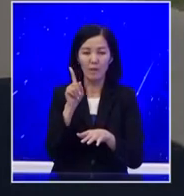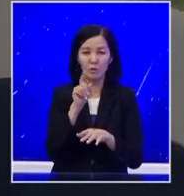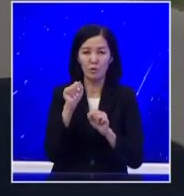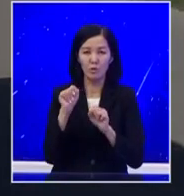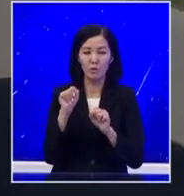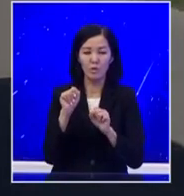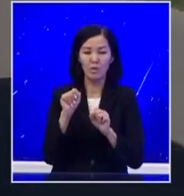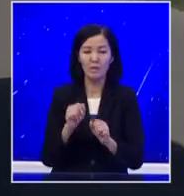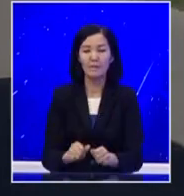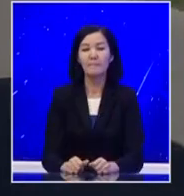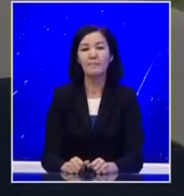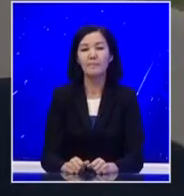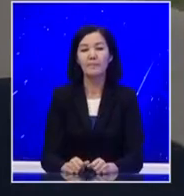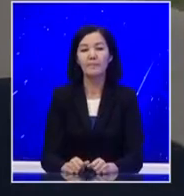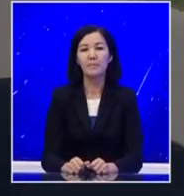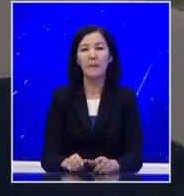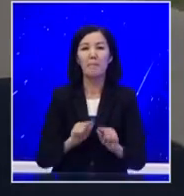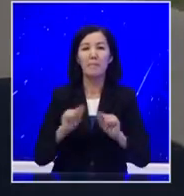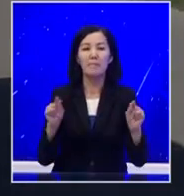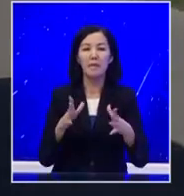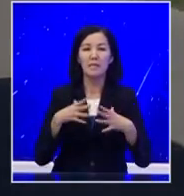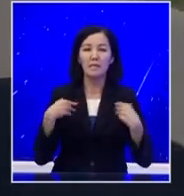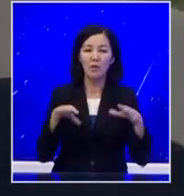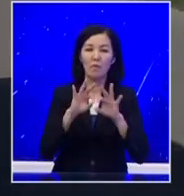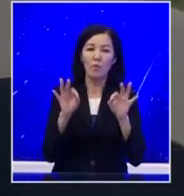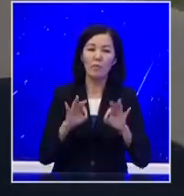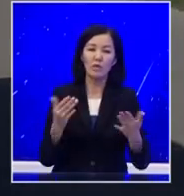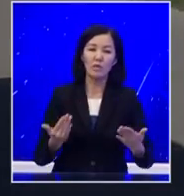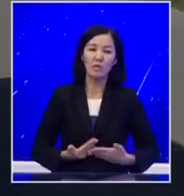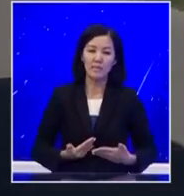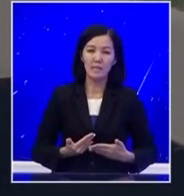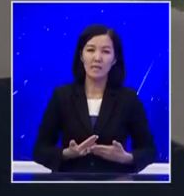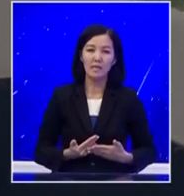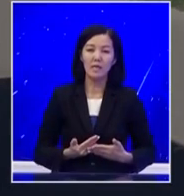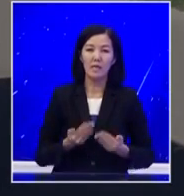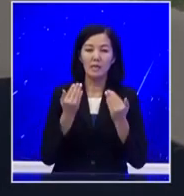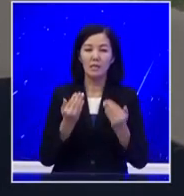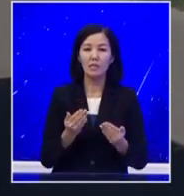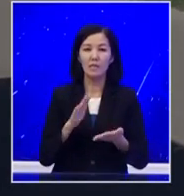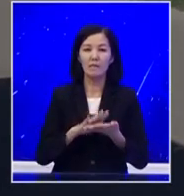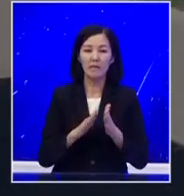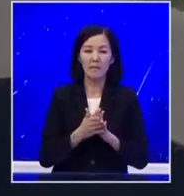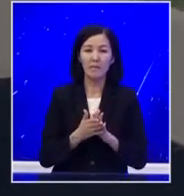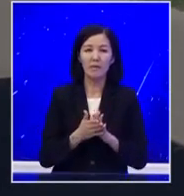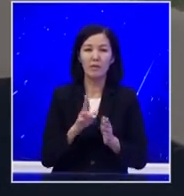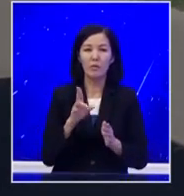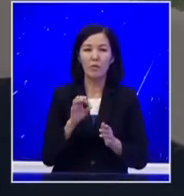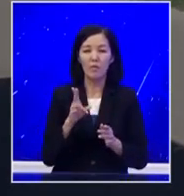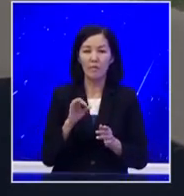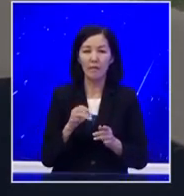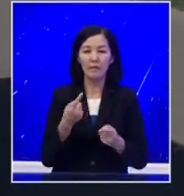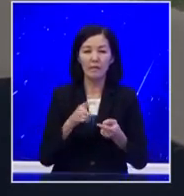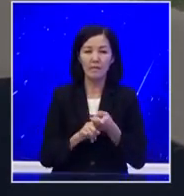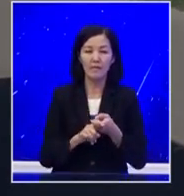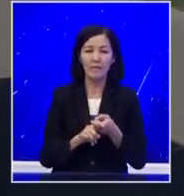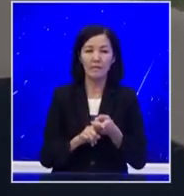молодежи пропаганда за здоровый образ жизни и так как в нынешних условиях пандемии кавычка вид 19 нам